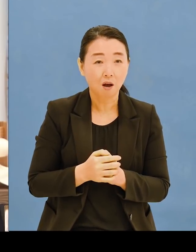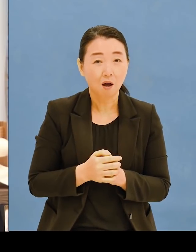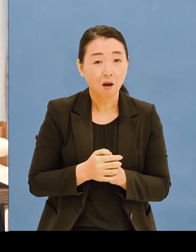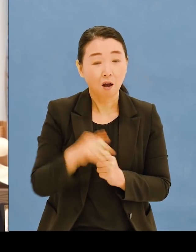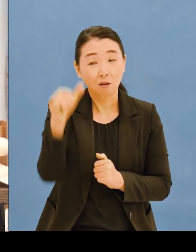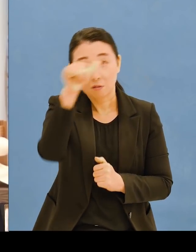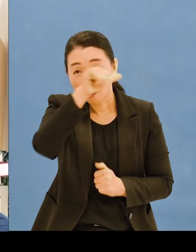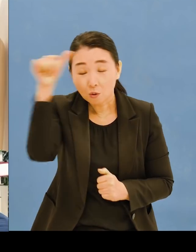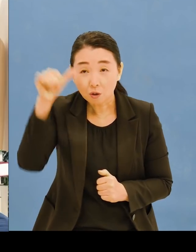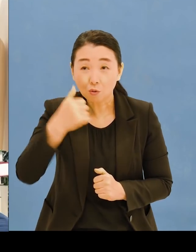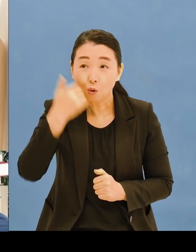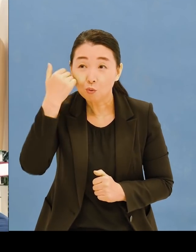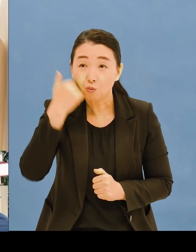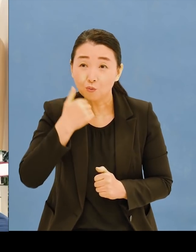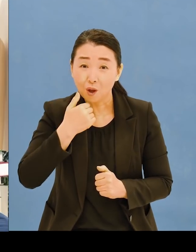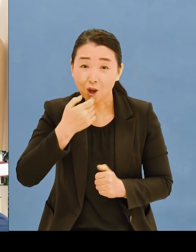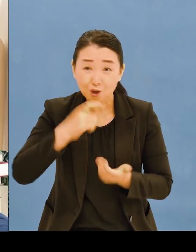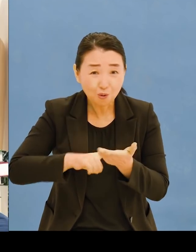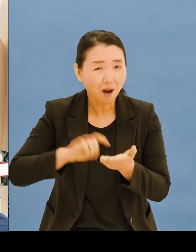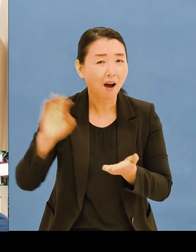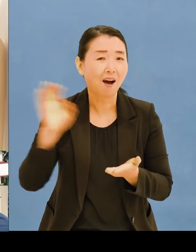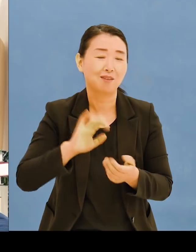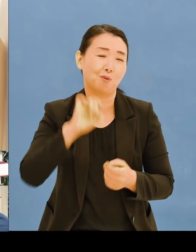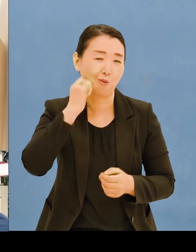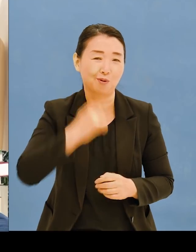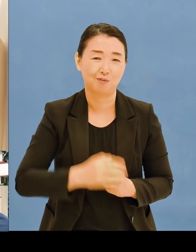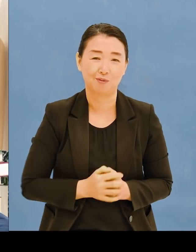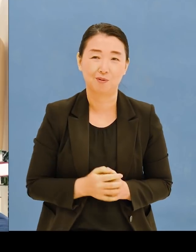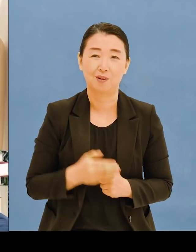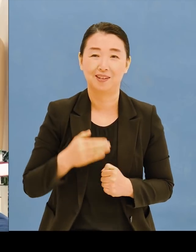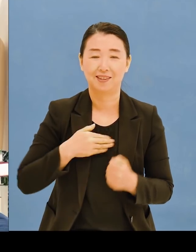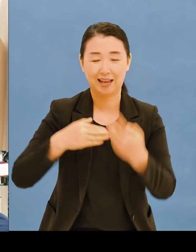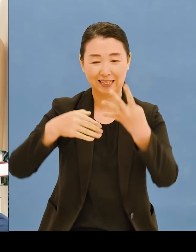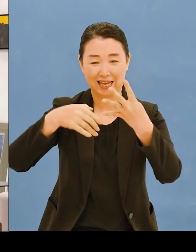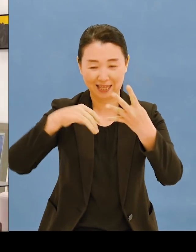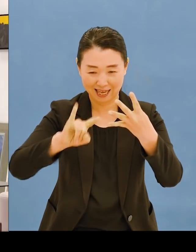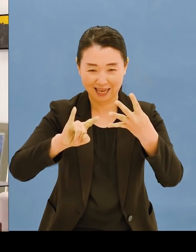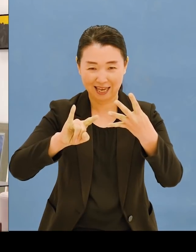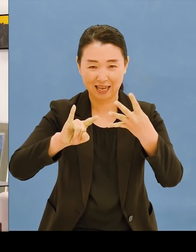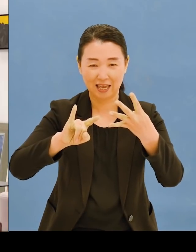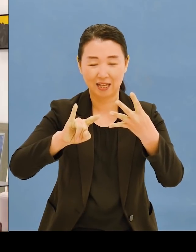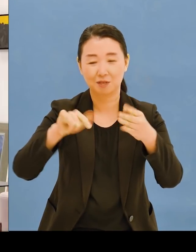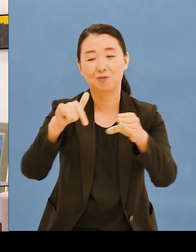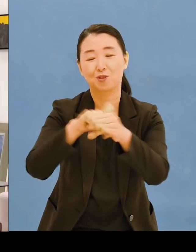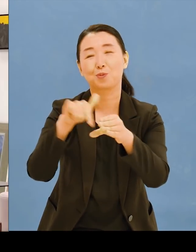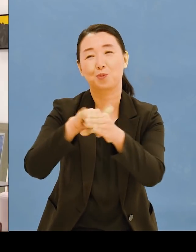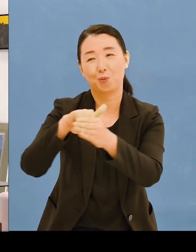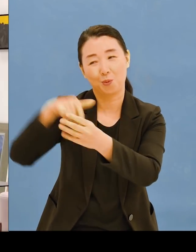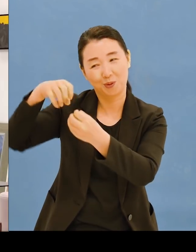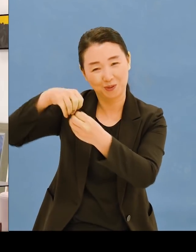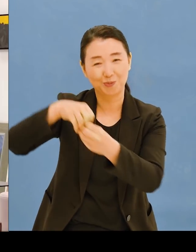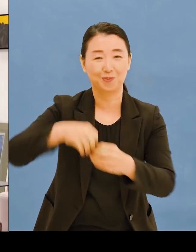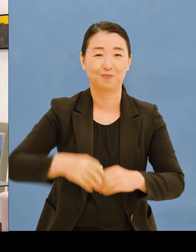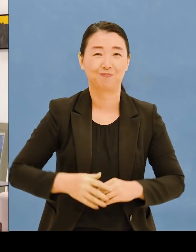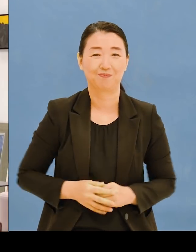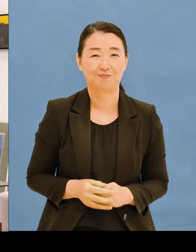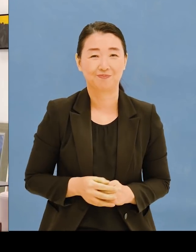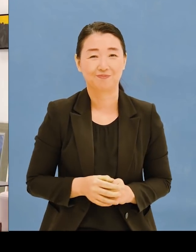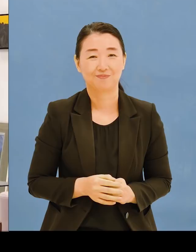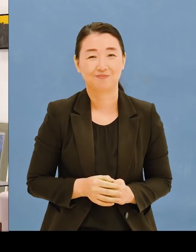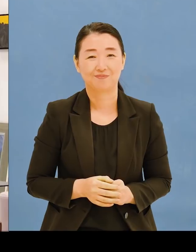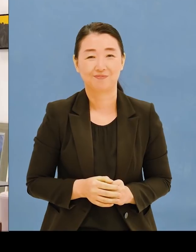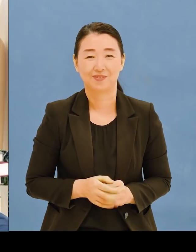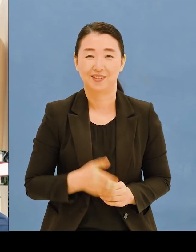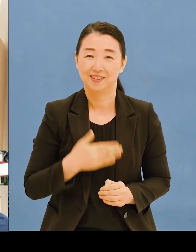아무나 되는 거 아니잖아요? 네, 아무나 되시는 건 아니죠. 네네. 근데 저희가 이제 저까지 4대가 이제 기독교 집안이고요. 네. 그러다